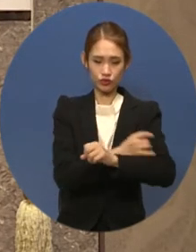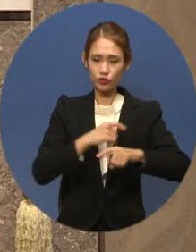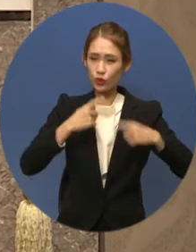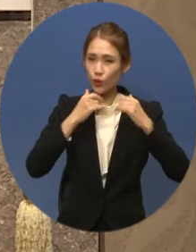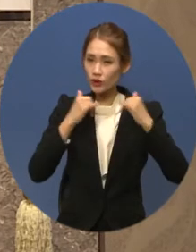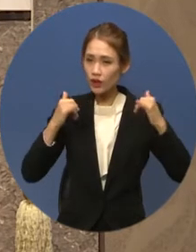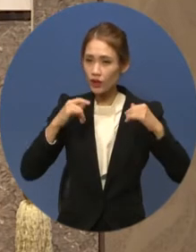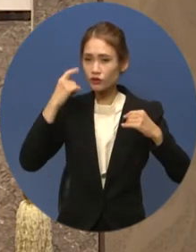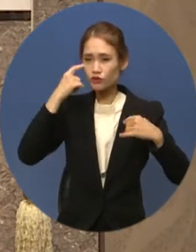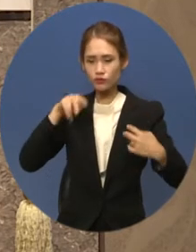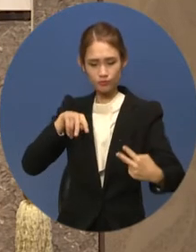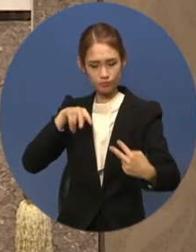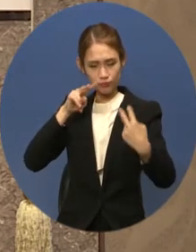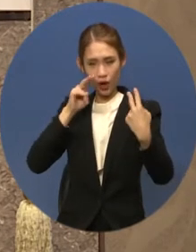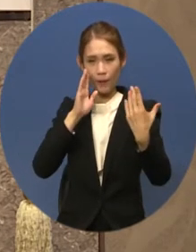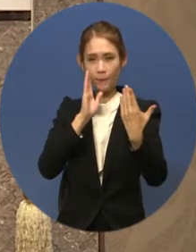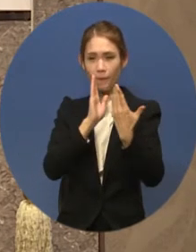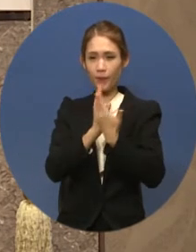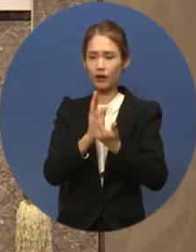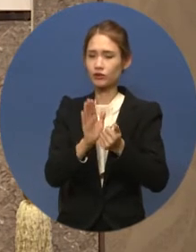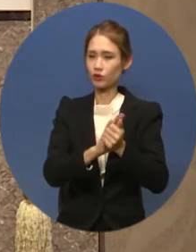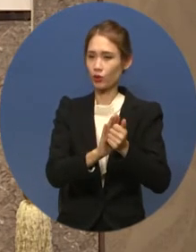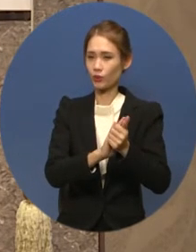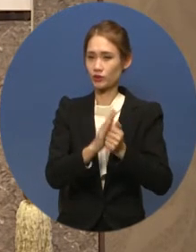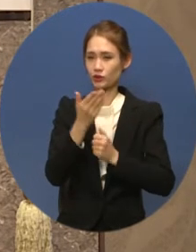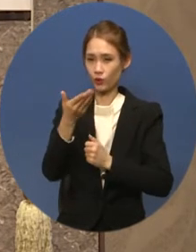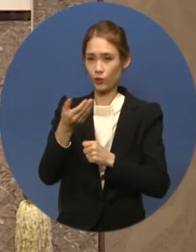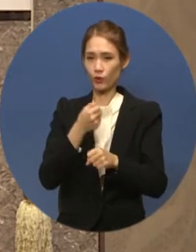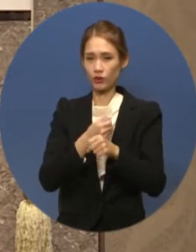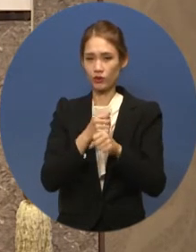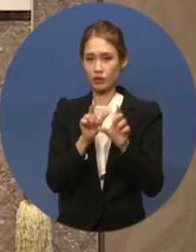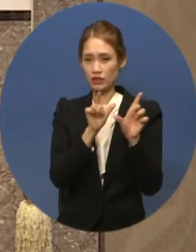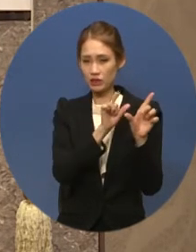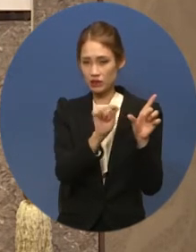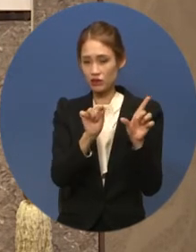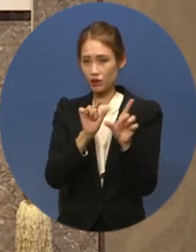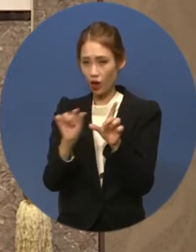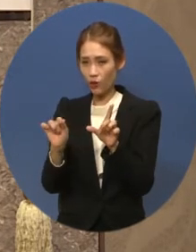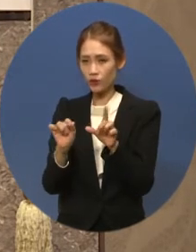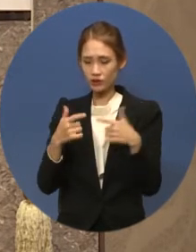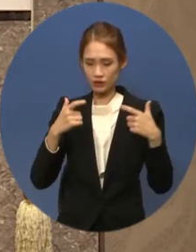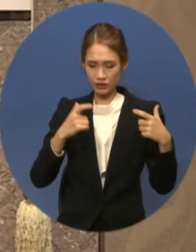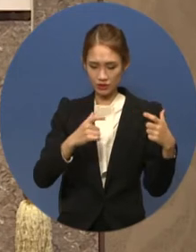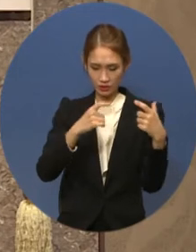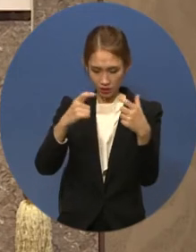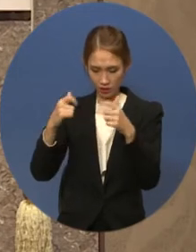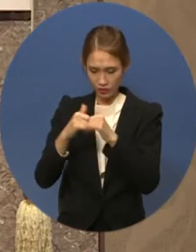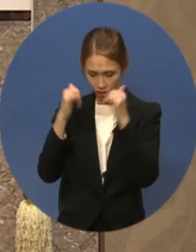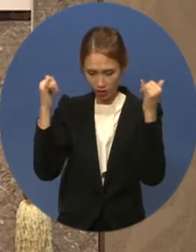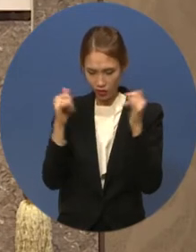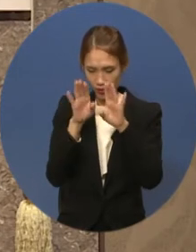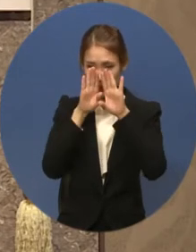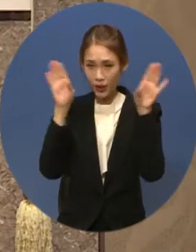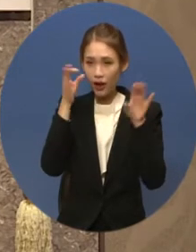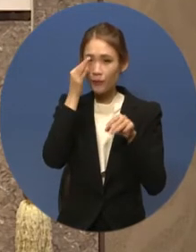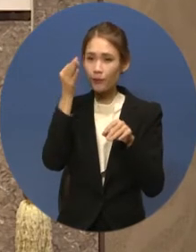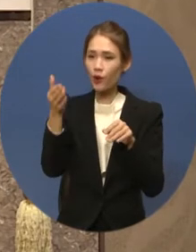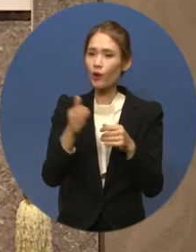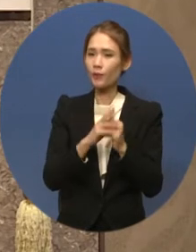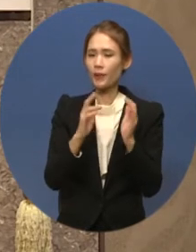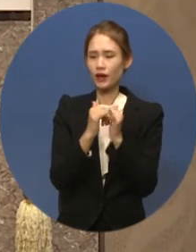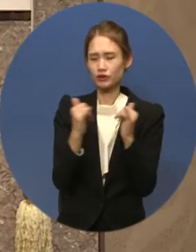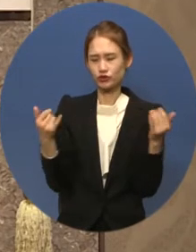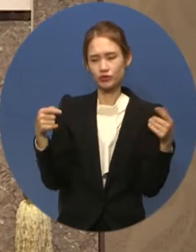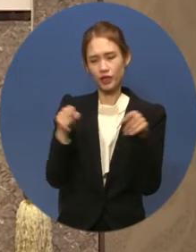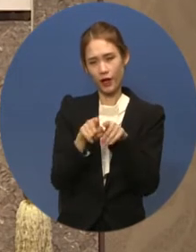눈높이에 맞는 서비스를 만들었지만 일정 부분은 지역사회로 개방을 해서 아 지역사회에 많은 주민들도 함께